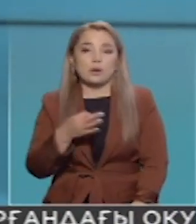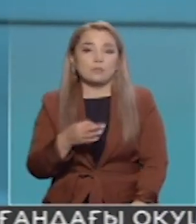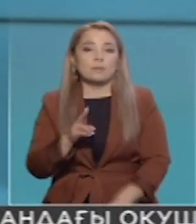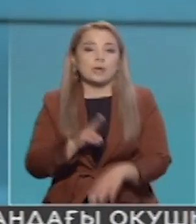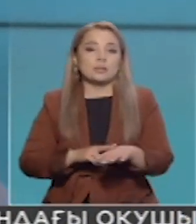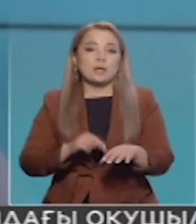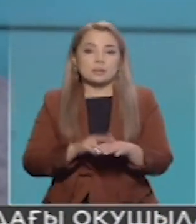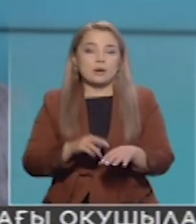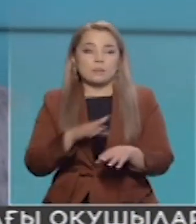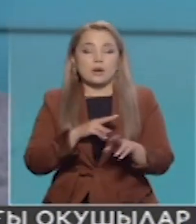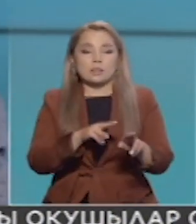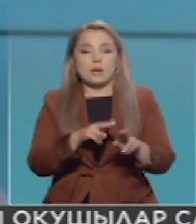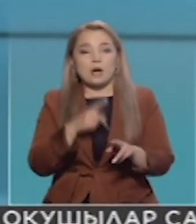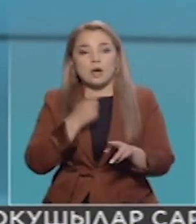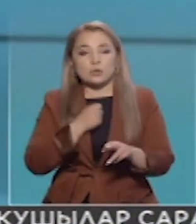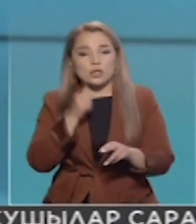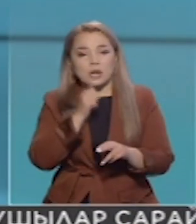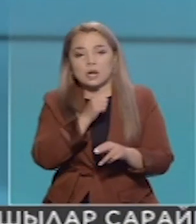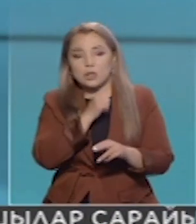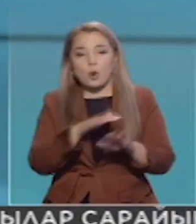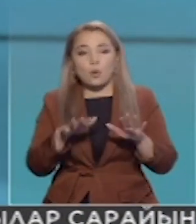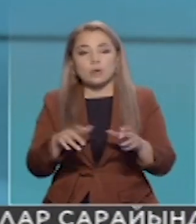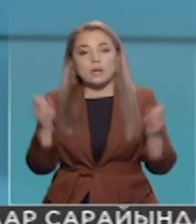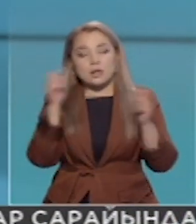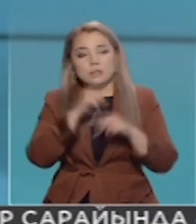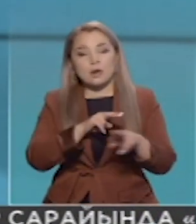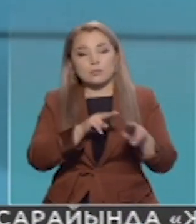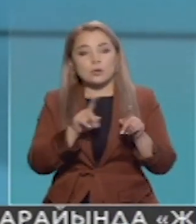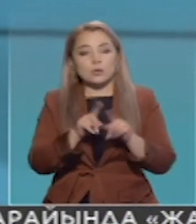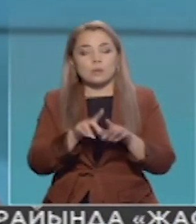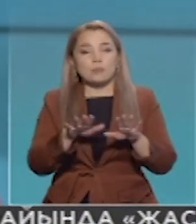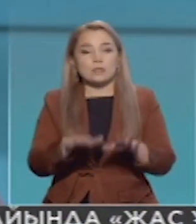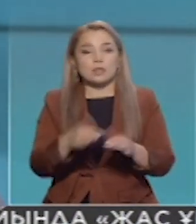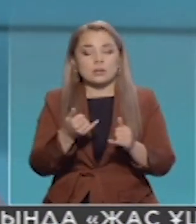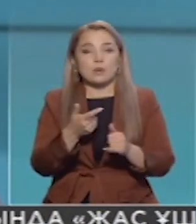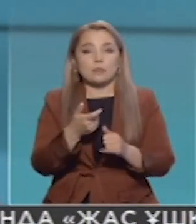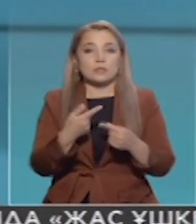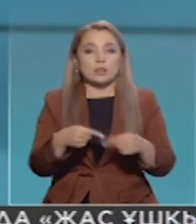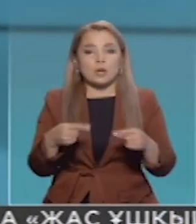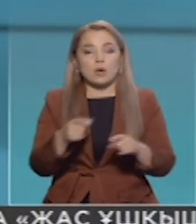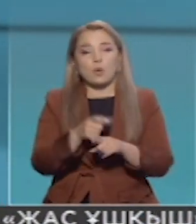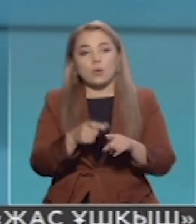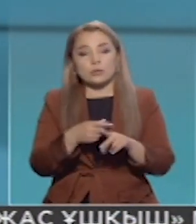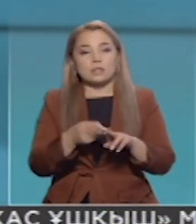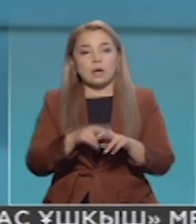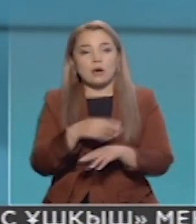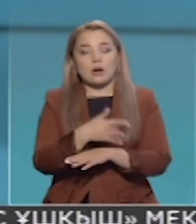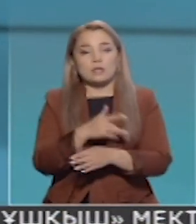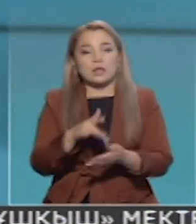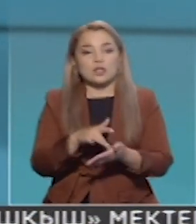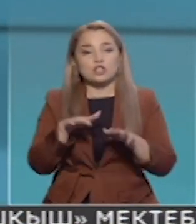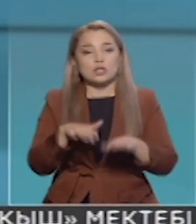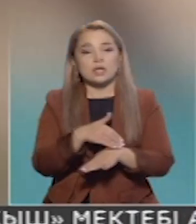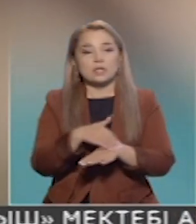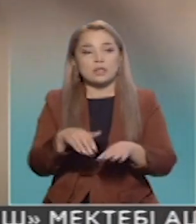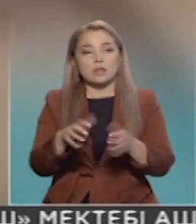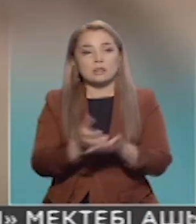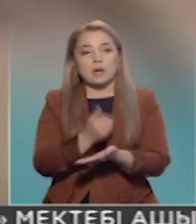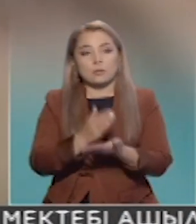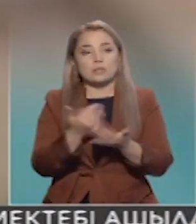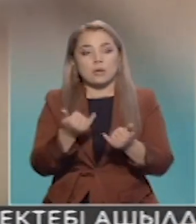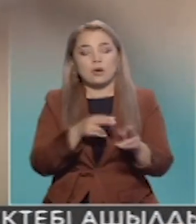Қызылордада полицейлер атыс қарулары жасырылған орынды анықтады. Тапанша, шолақ, мылтық пен бірнеше оқ қала шетіндегі далалық жерден табылған. Сондай-ақ